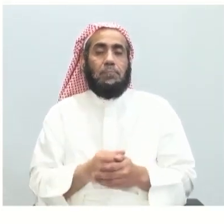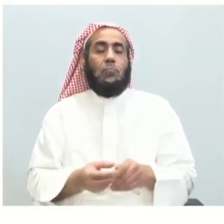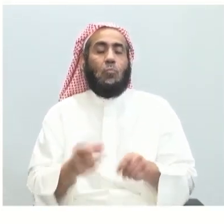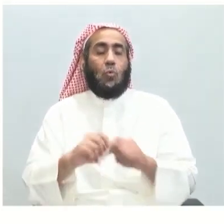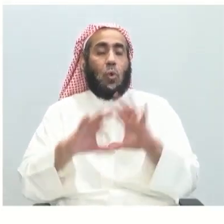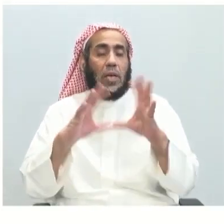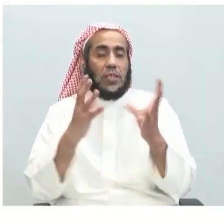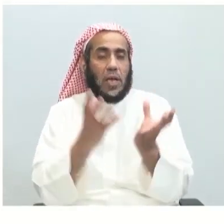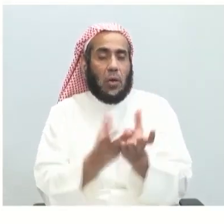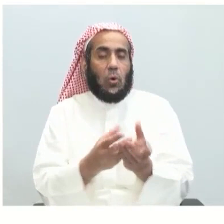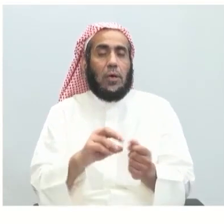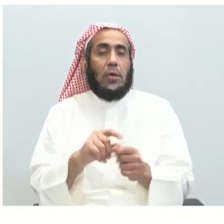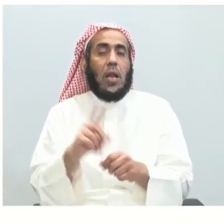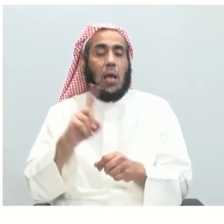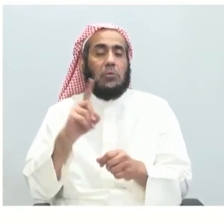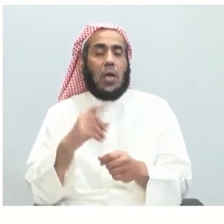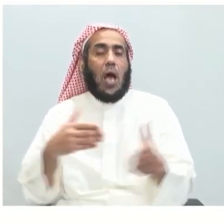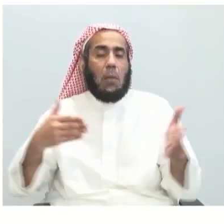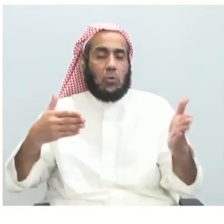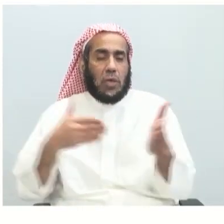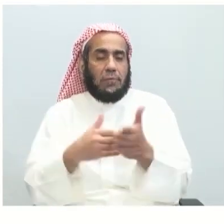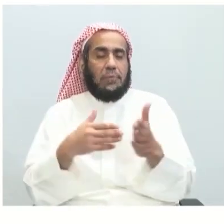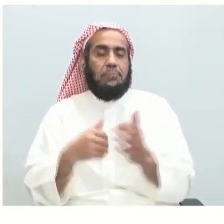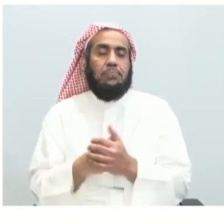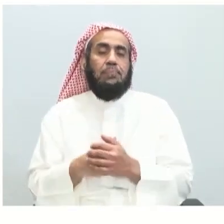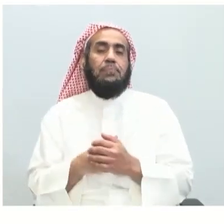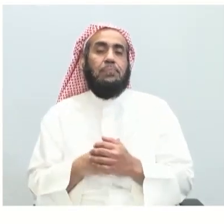وصورها صور الهمزه المصطرفه